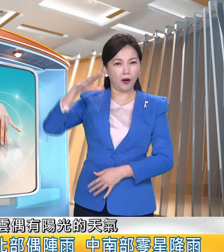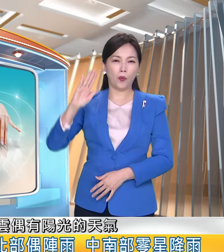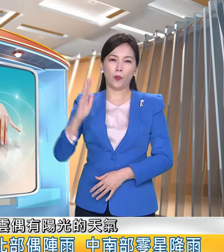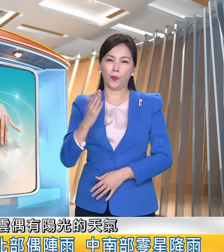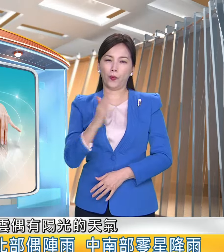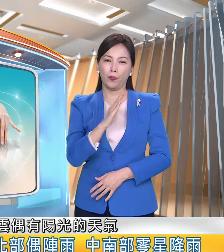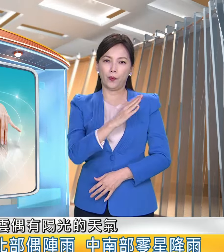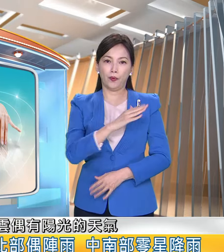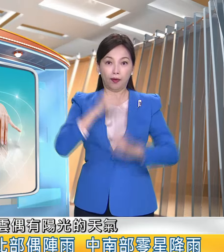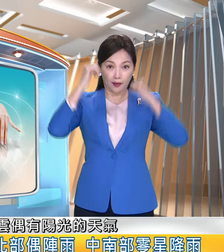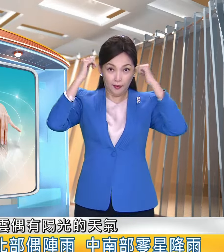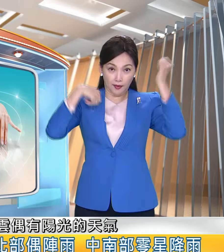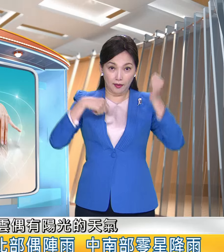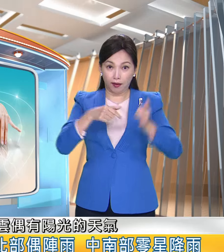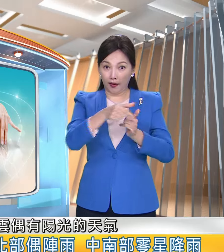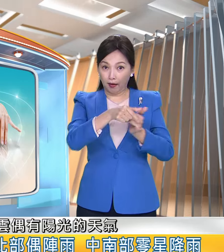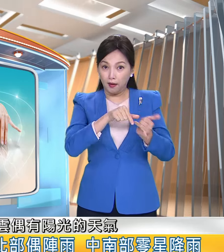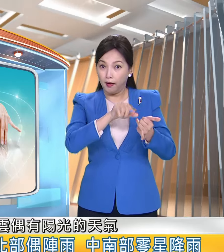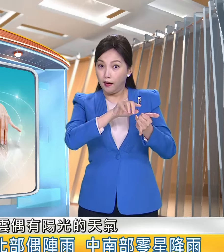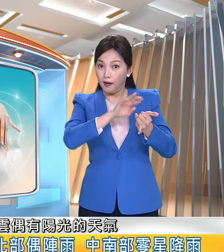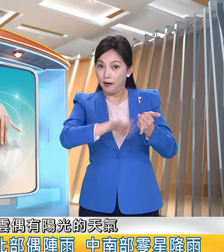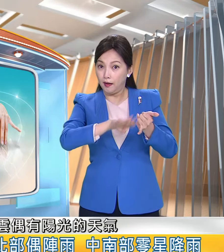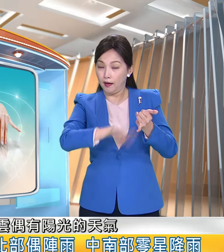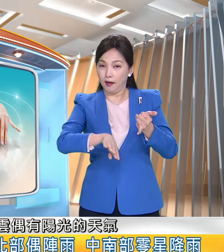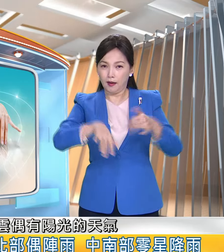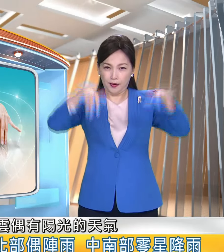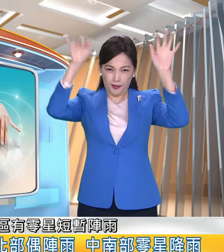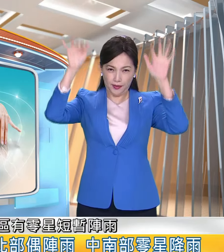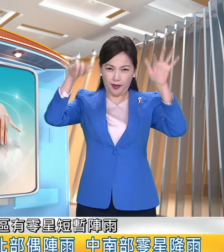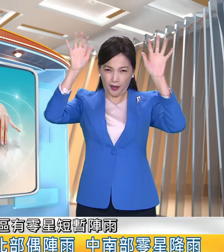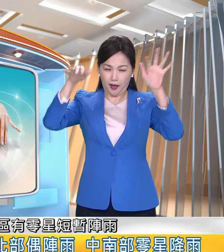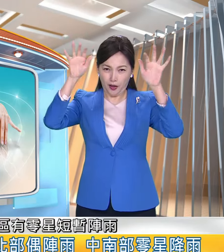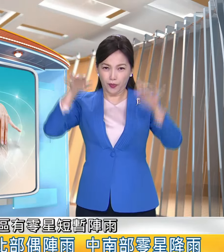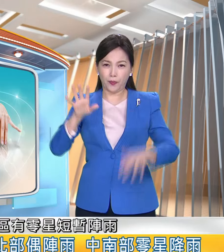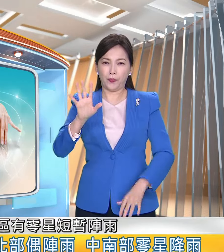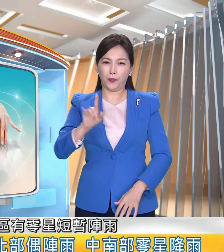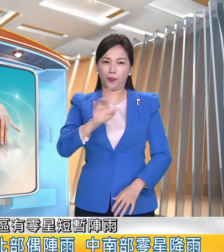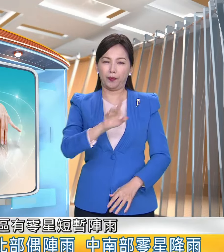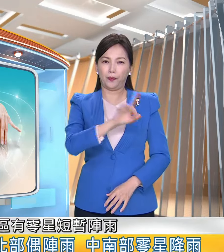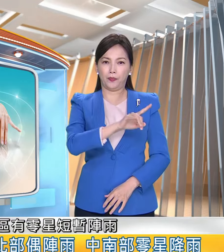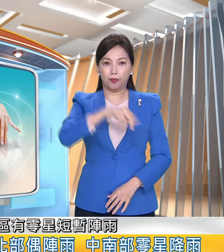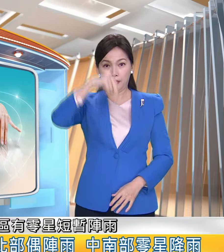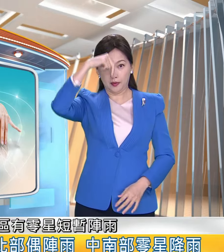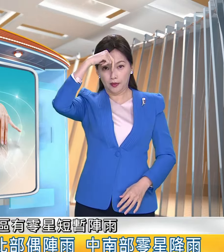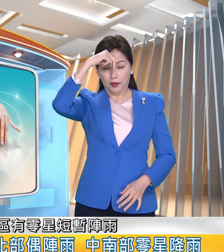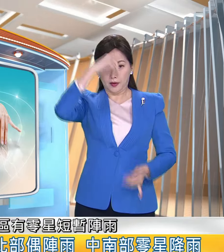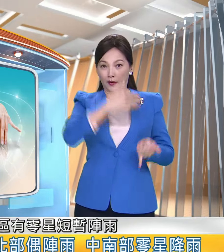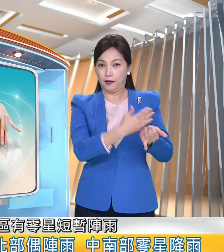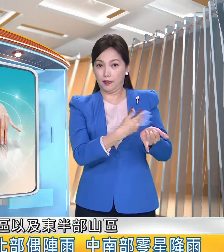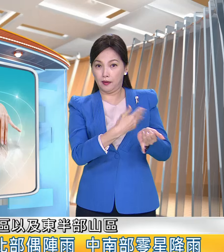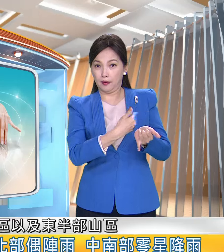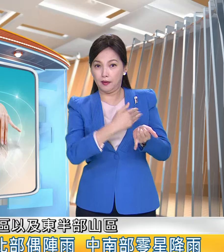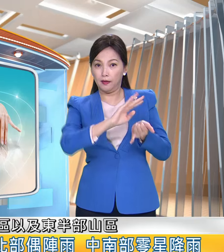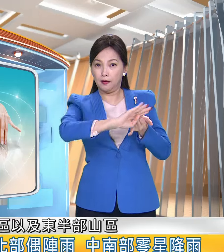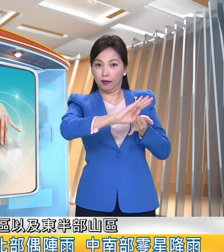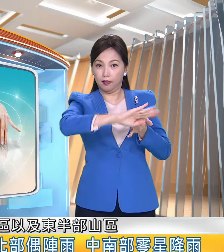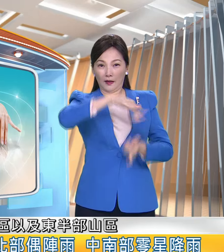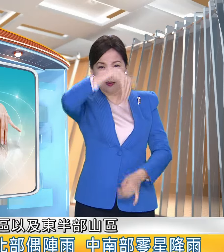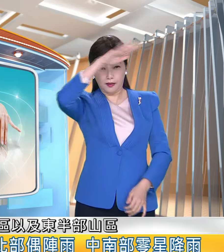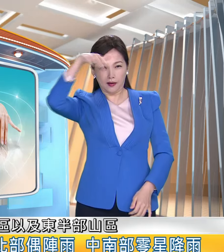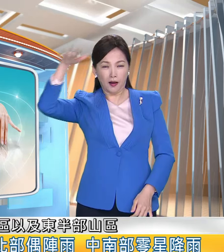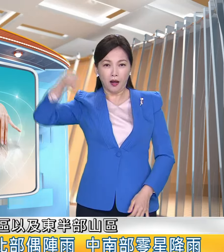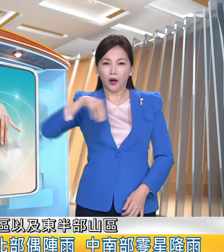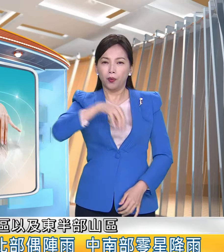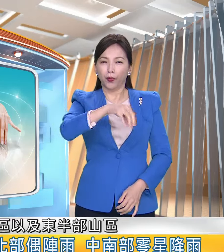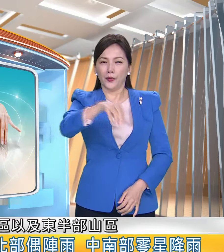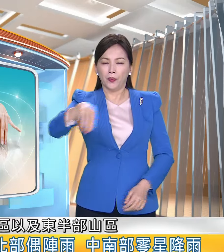其他地区是多云偶有阳光的天气。上午中南部地区有零星短暂阵雨，下午西半部